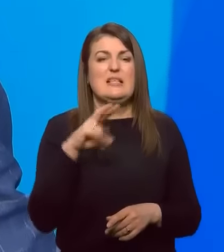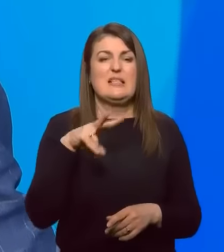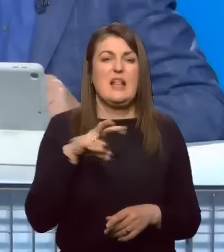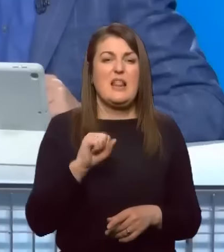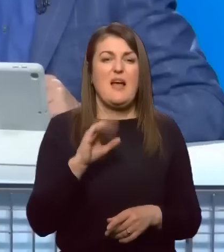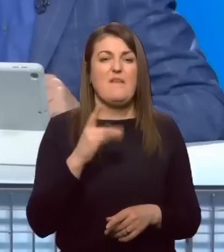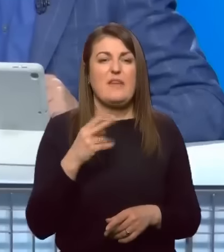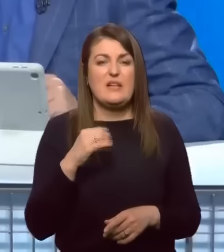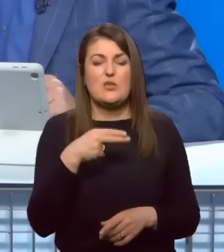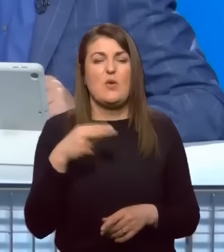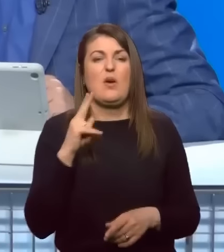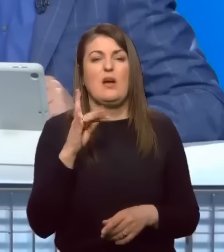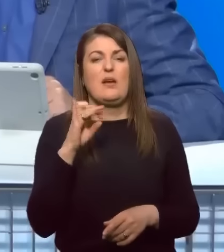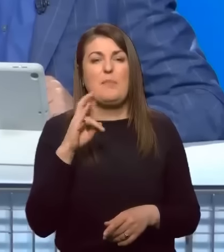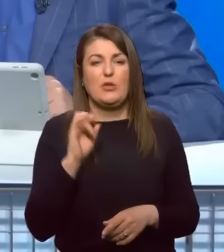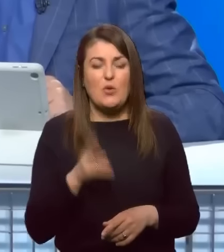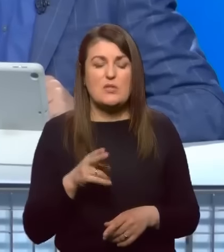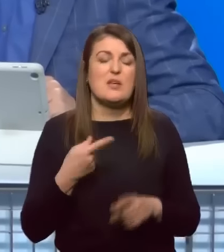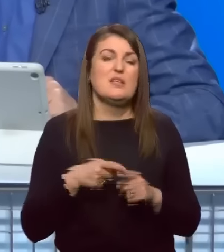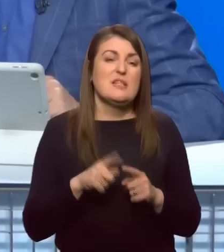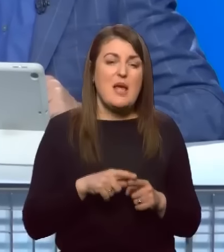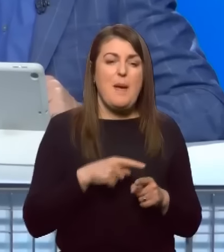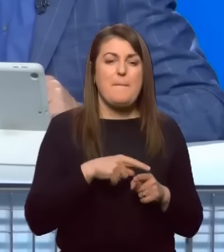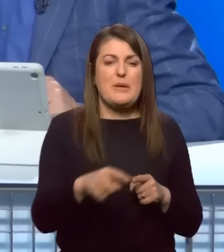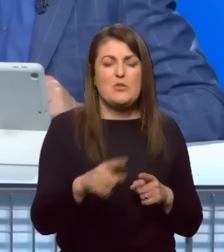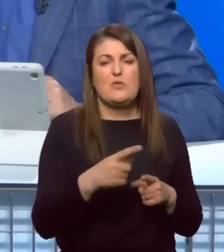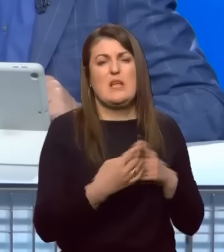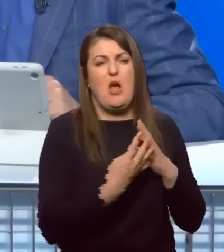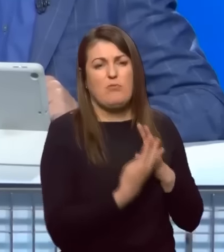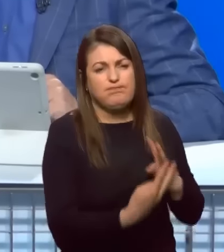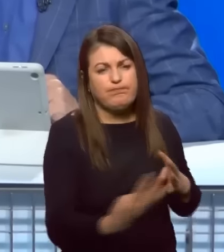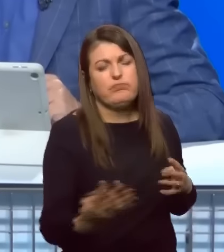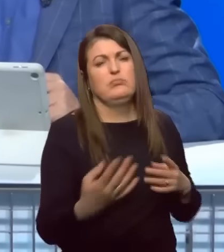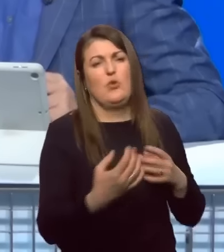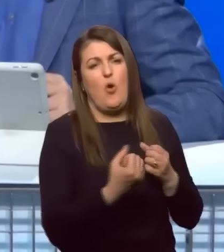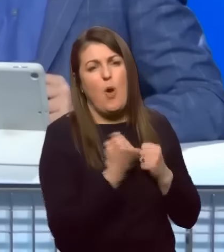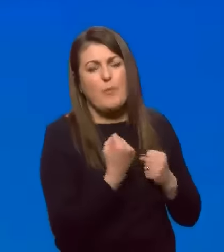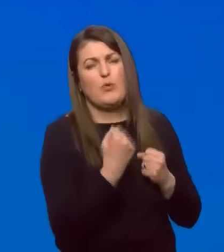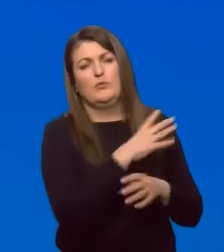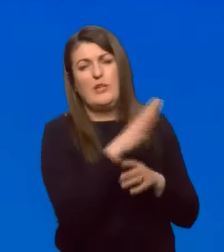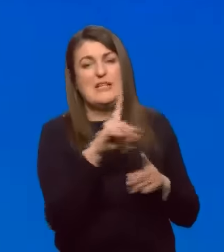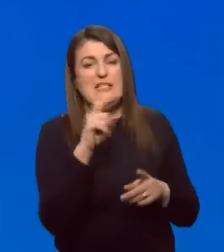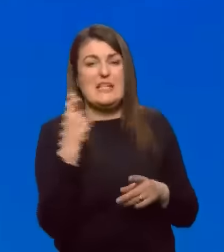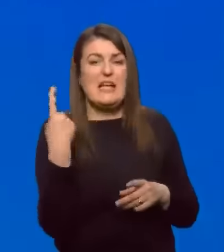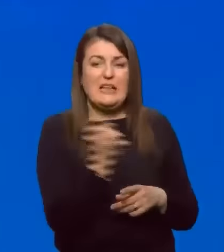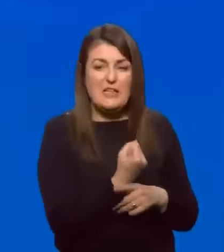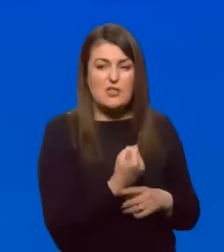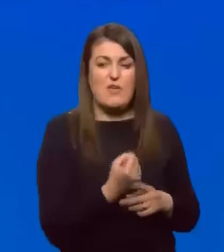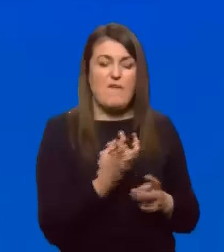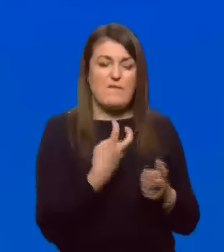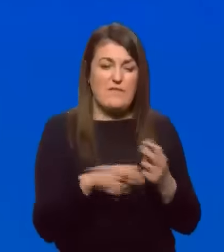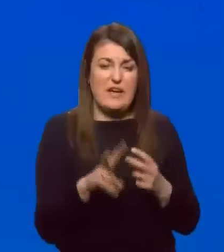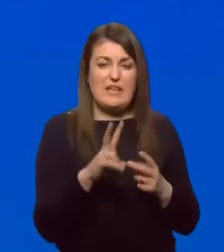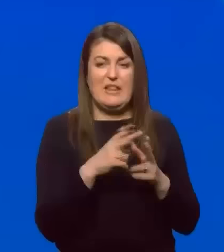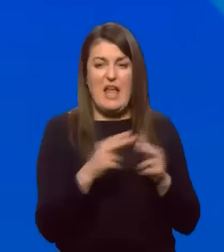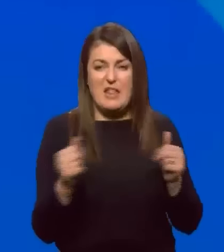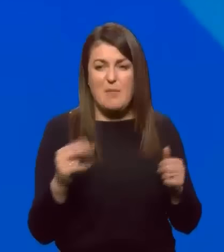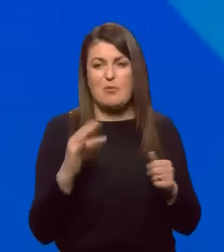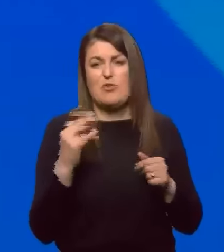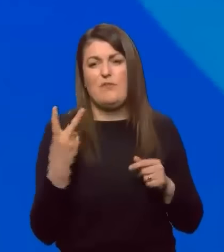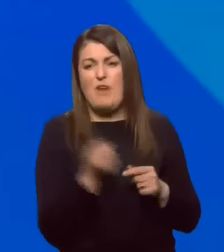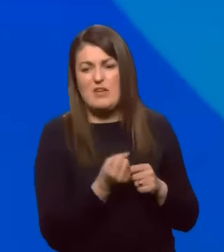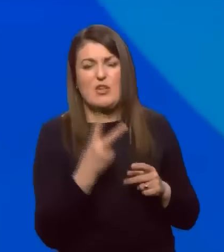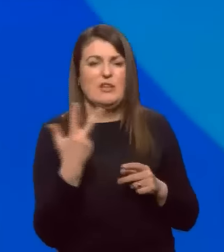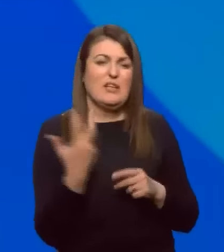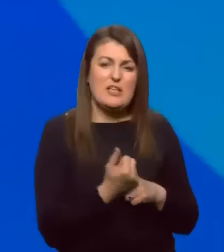Слов'янсько-Краматорська агломерація – це бастіони з лініями оборони, з рубежами і так далі. За тиждень вийти на Дніпро, чи два